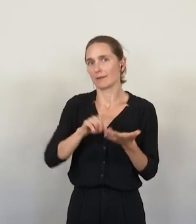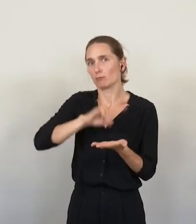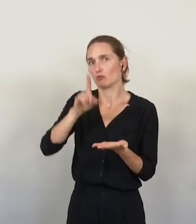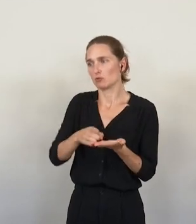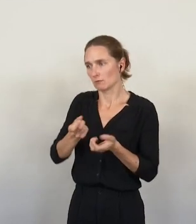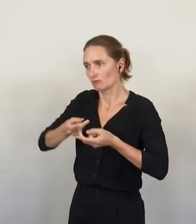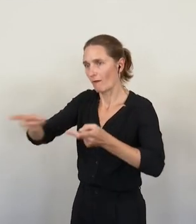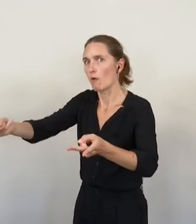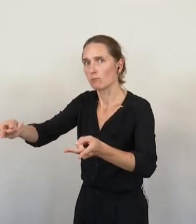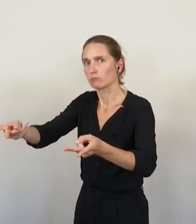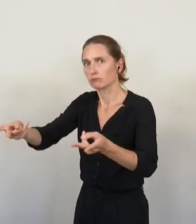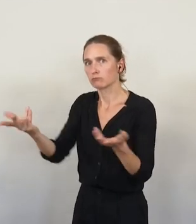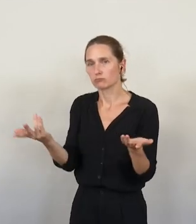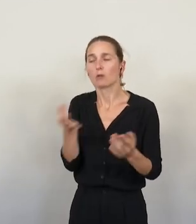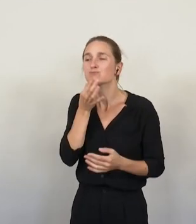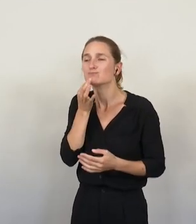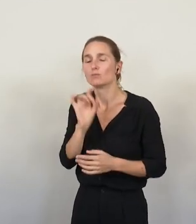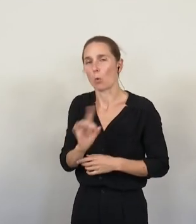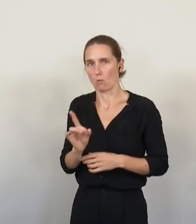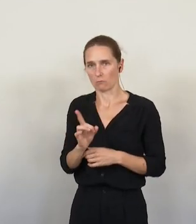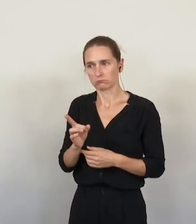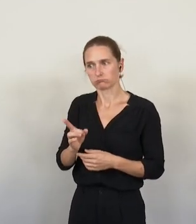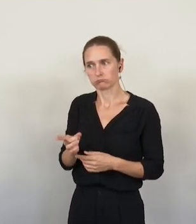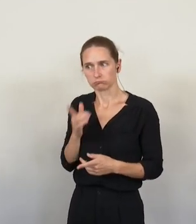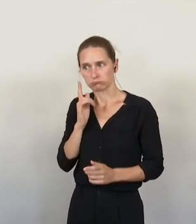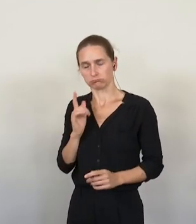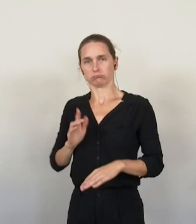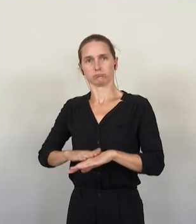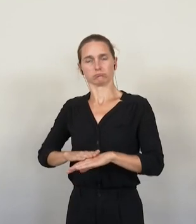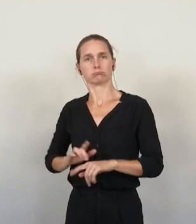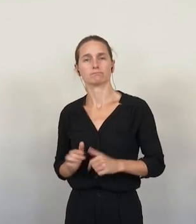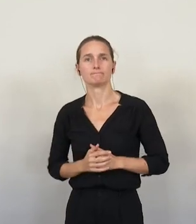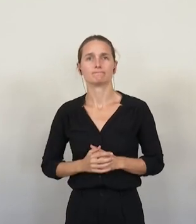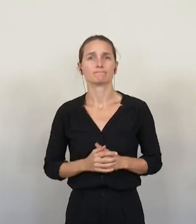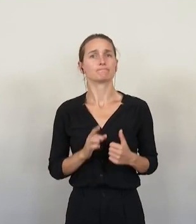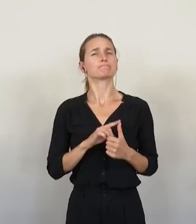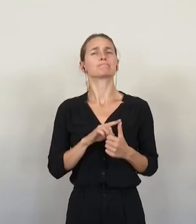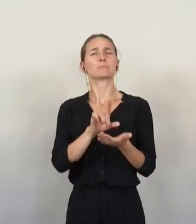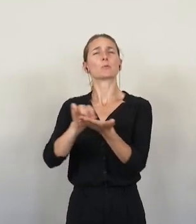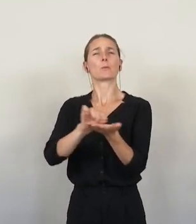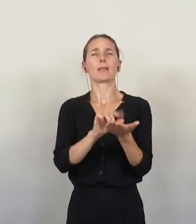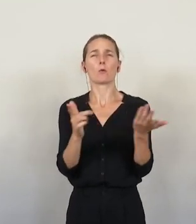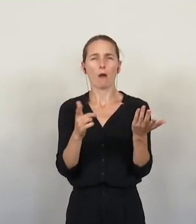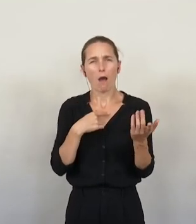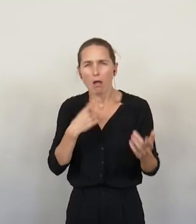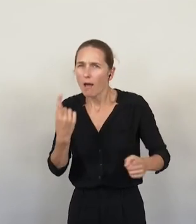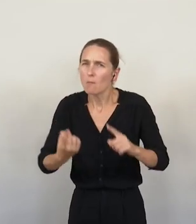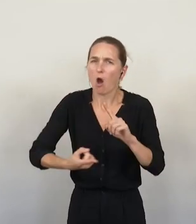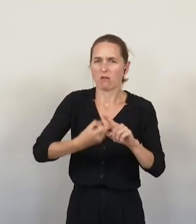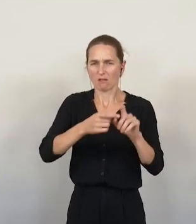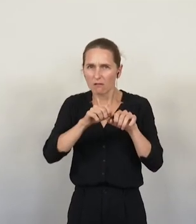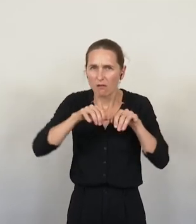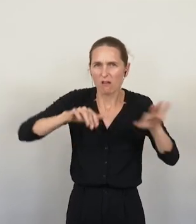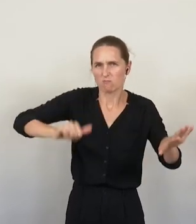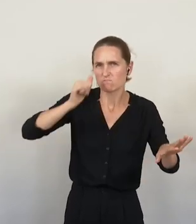les Grenoblois je vous cite démanteler les réseaux mafieux qui pourrissent la vie des habitants dans nos villes est une